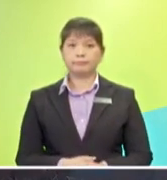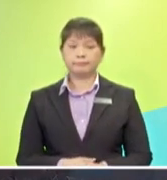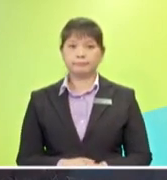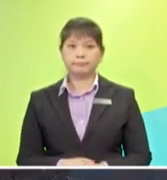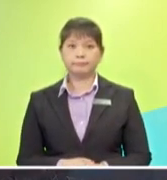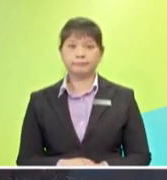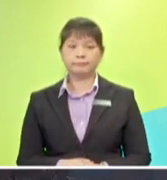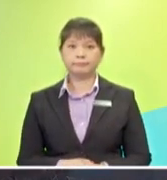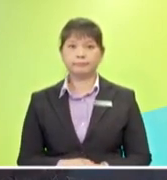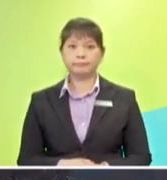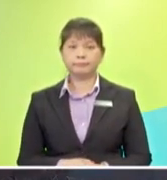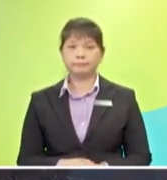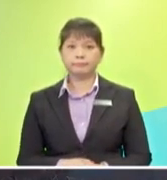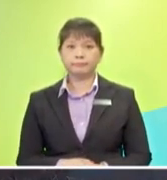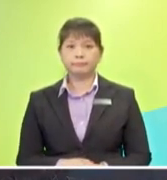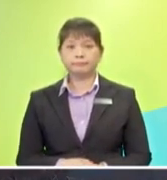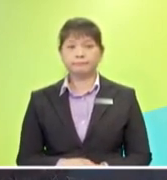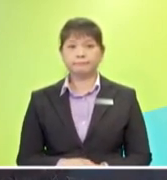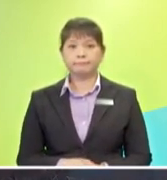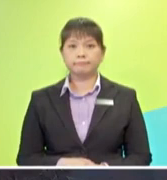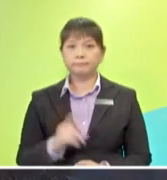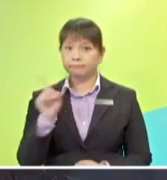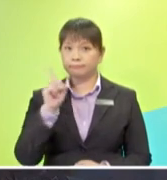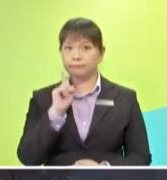mengikut arahan ikan